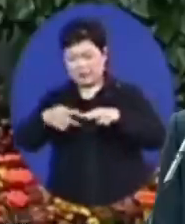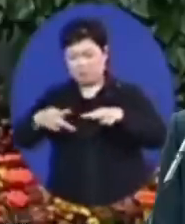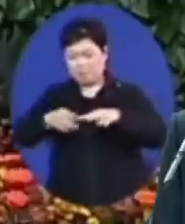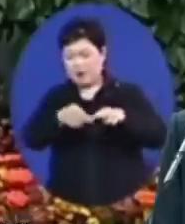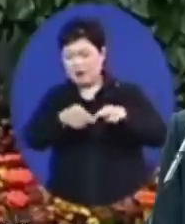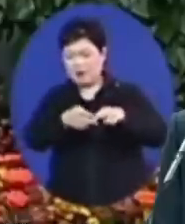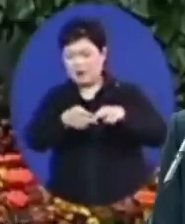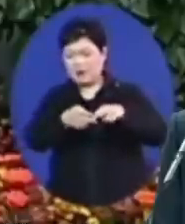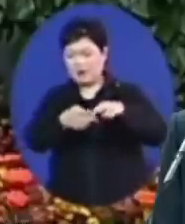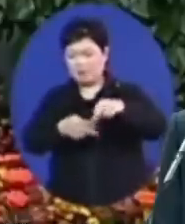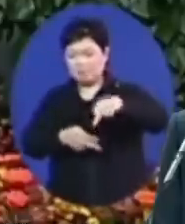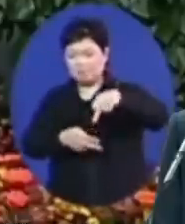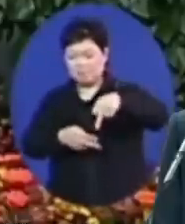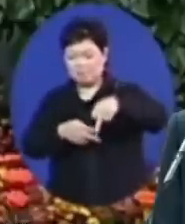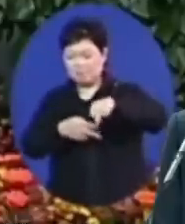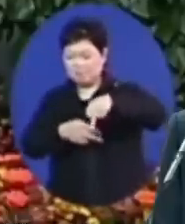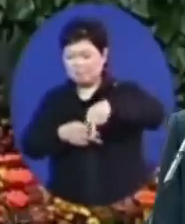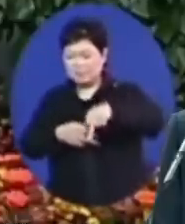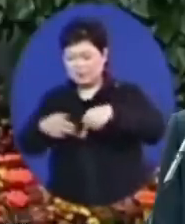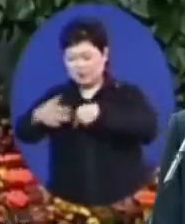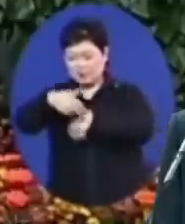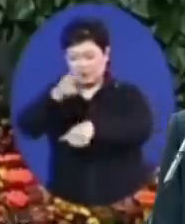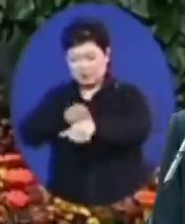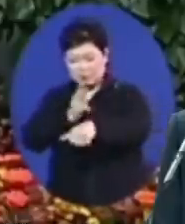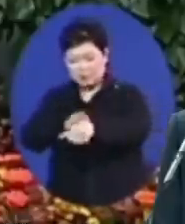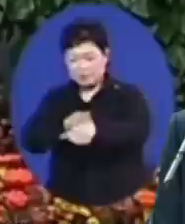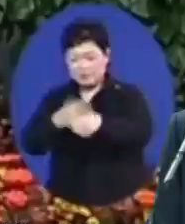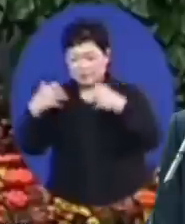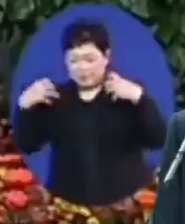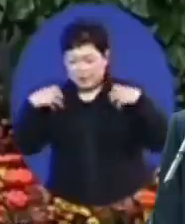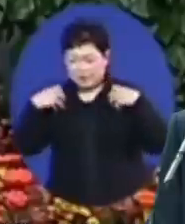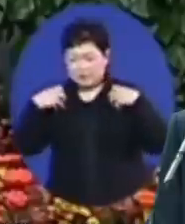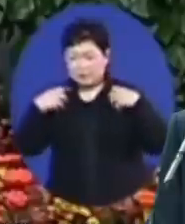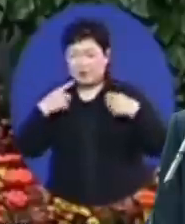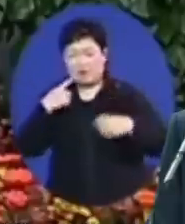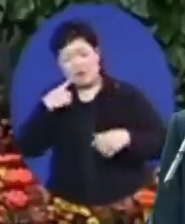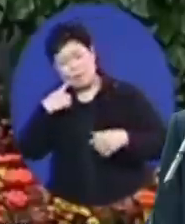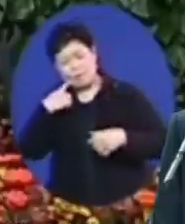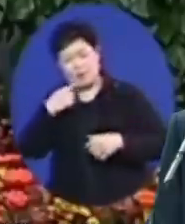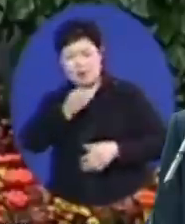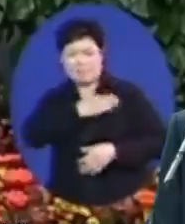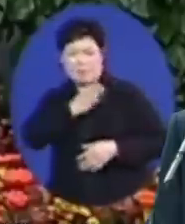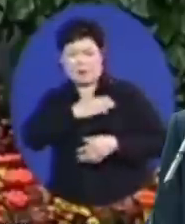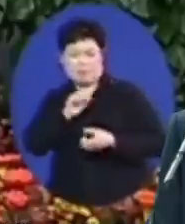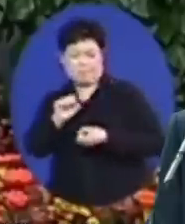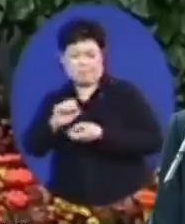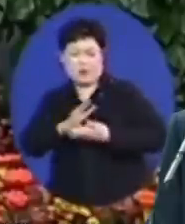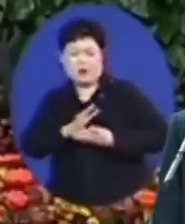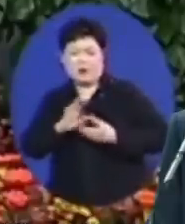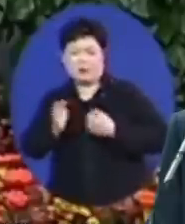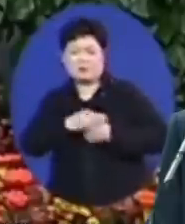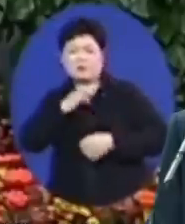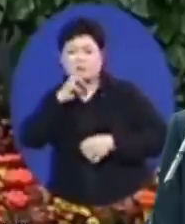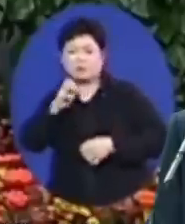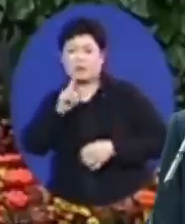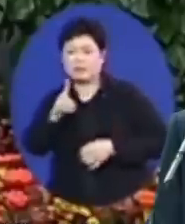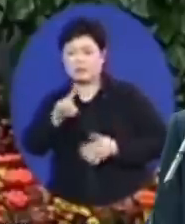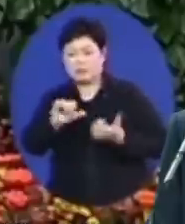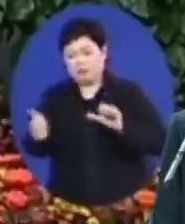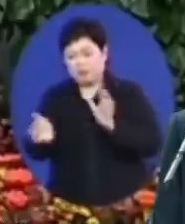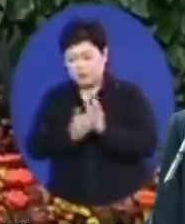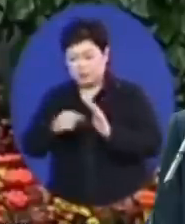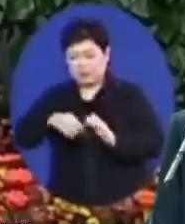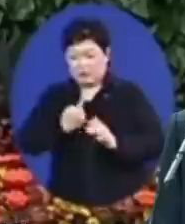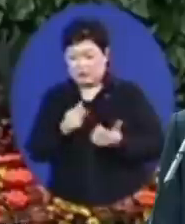초인적인 인내로 의사의 사명을 다하다가 암이 폐로 전이하여 31살의 나이로 이 세상을 떠났습니다. 그가 자신의